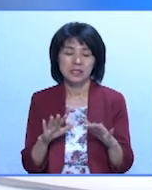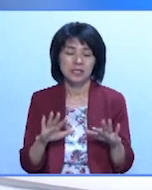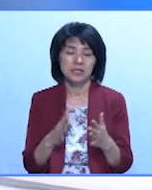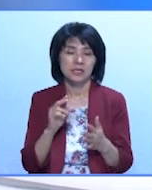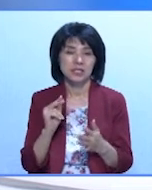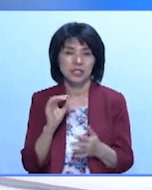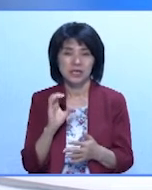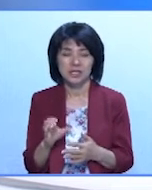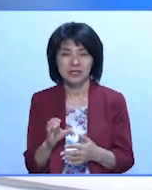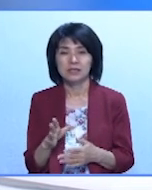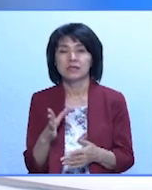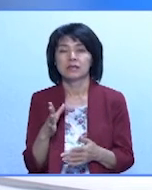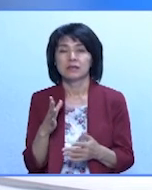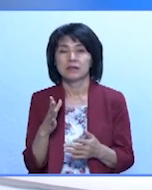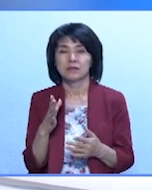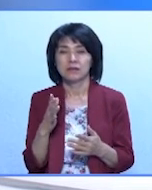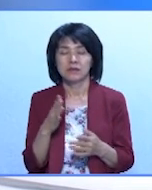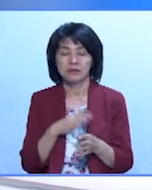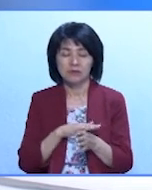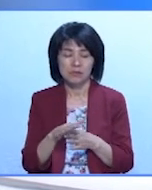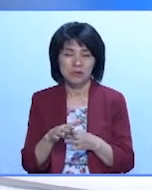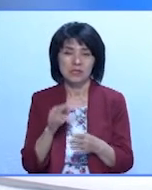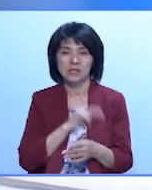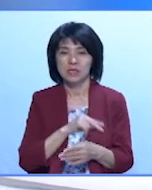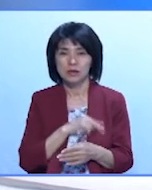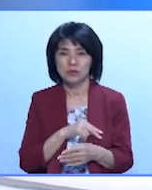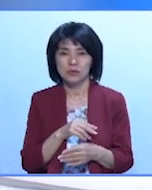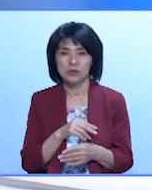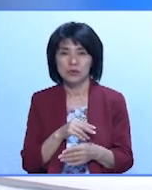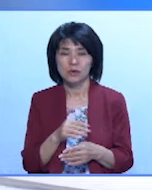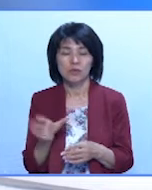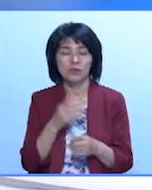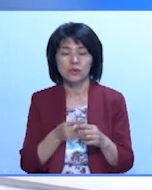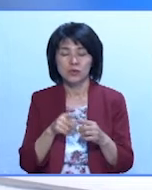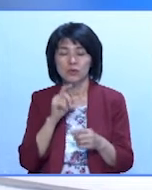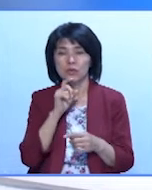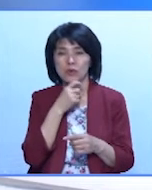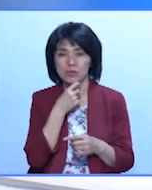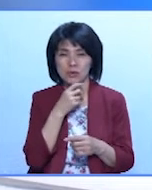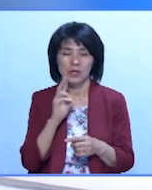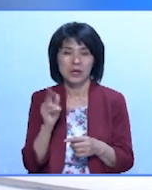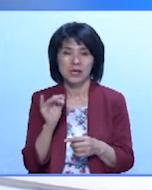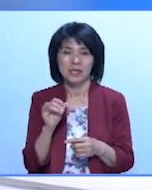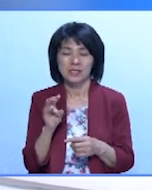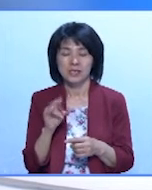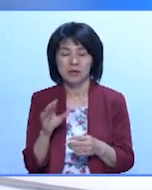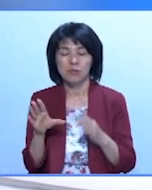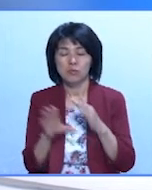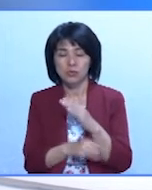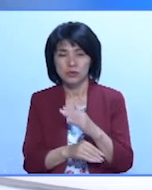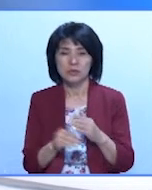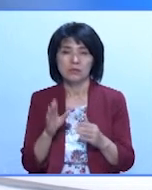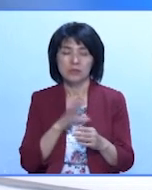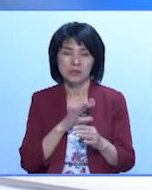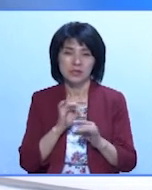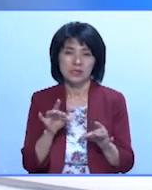уақытында жергілікті билік өкілдерінің атқарған жұмысы қорытындалып, өңір экономикасын карантиннен кейін жандандыру жолдары